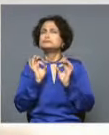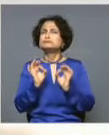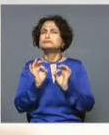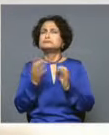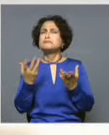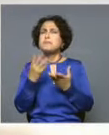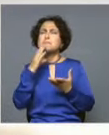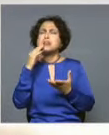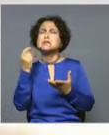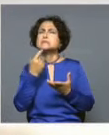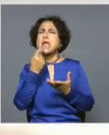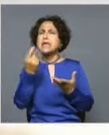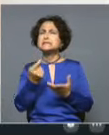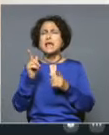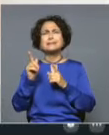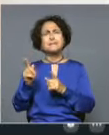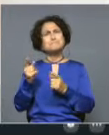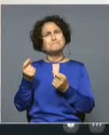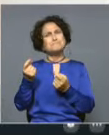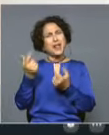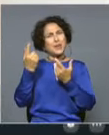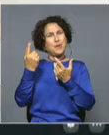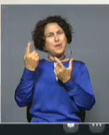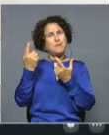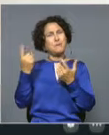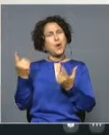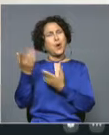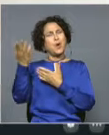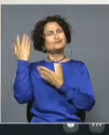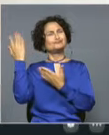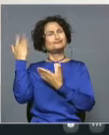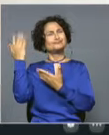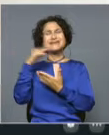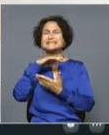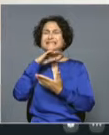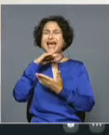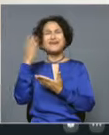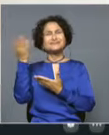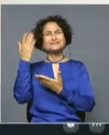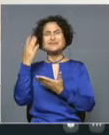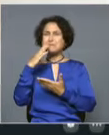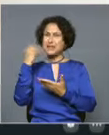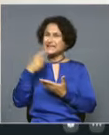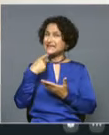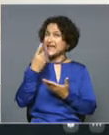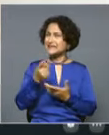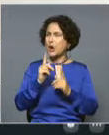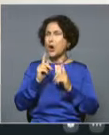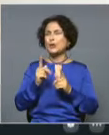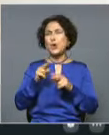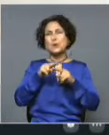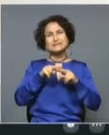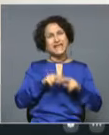там? Там се говори един малко по-архаичен български език, който горе-долу е застинал